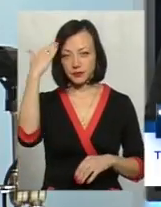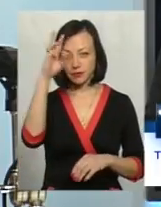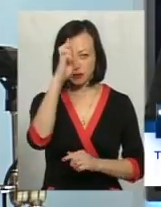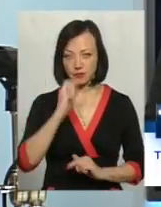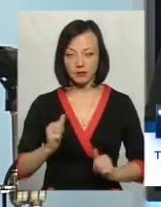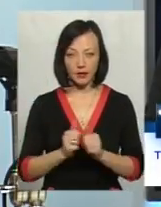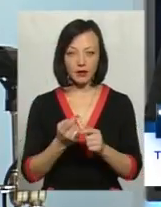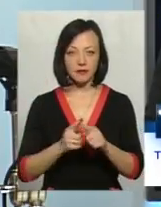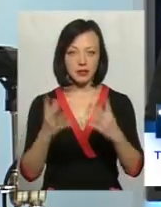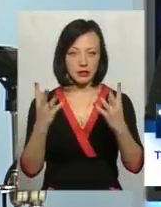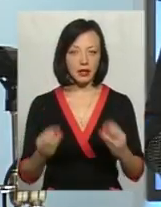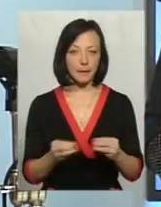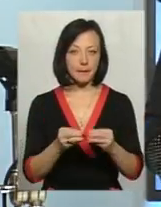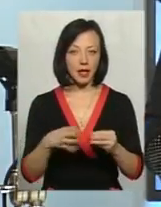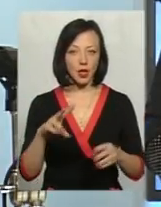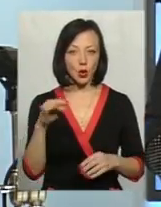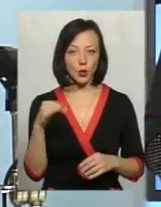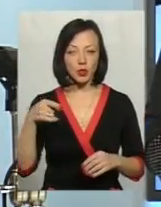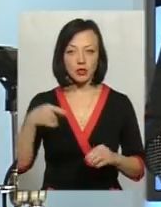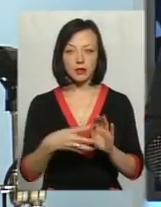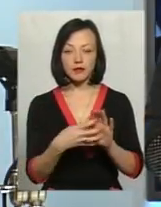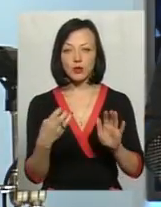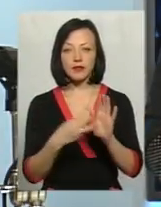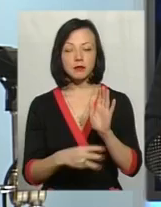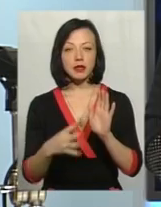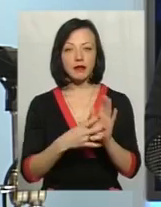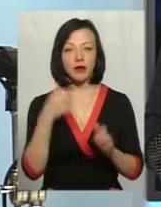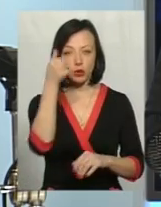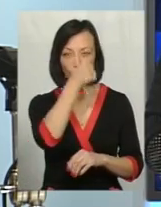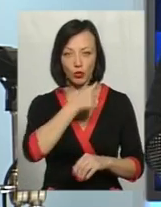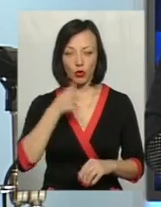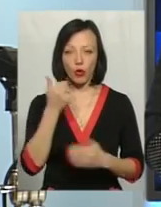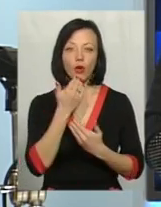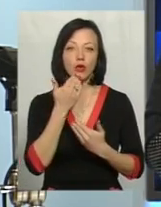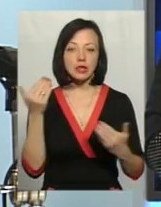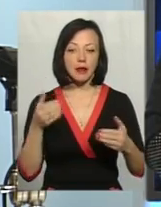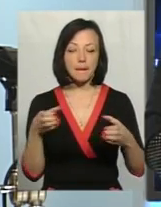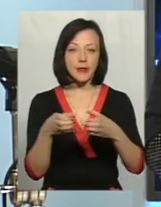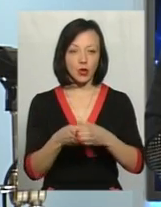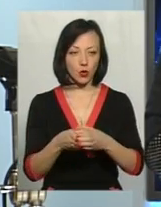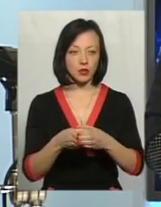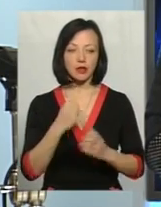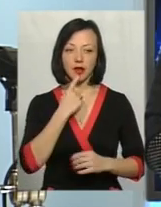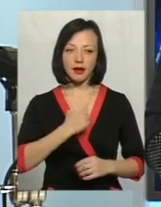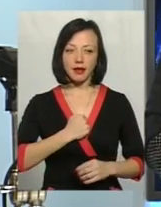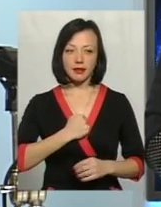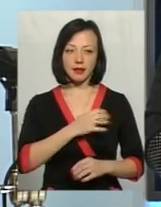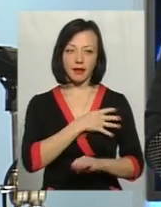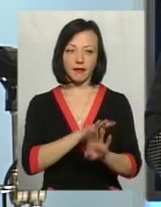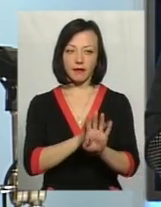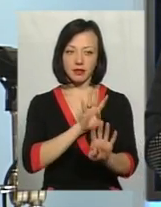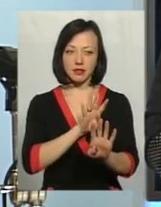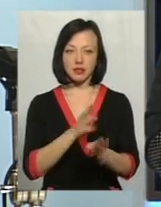в цей день, 15 лютого 1989 року, останній підрозділ радянських військ